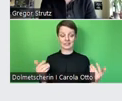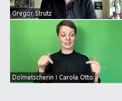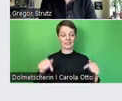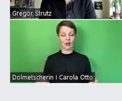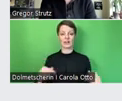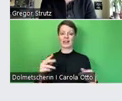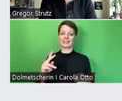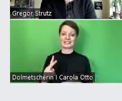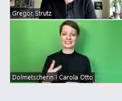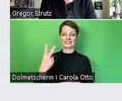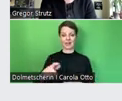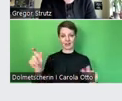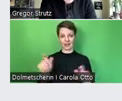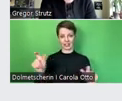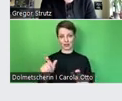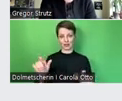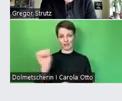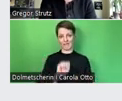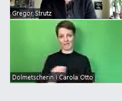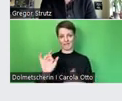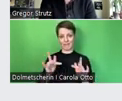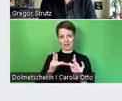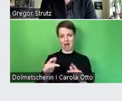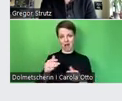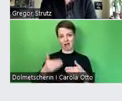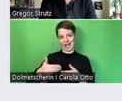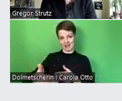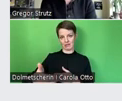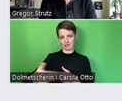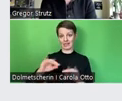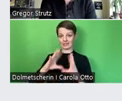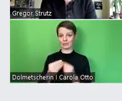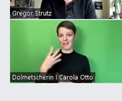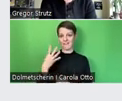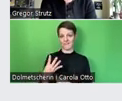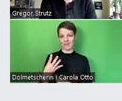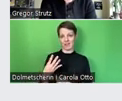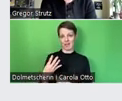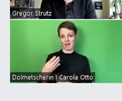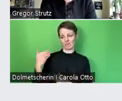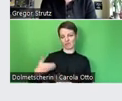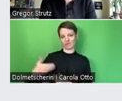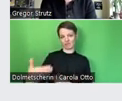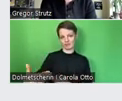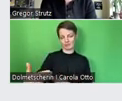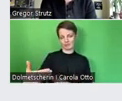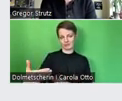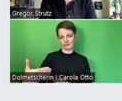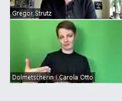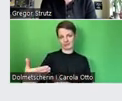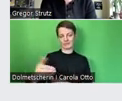zweiten Veranstaltung in unserer Webinarreihe, die also insgesamt aus vier Teilen bestehen wird und sich